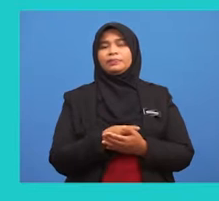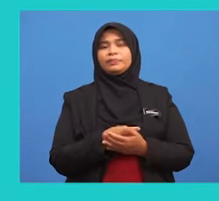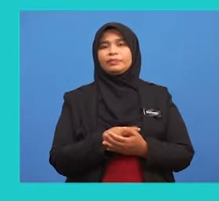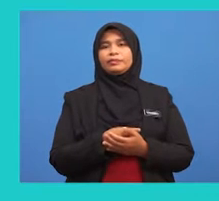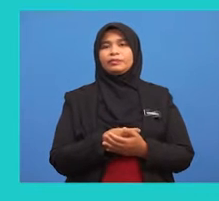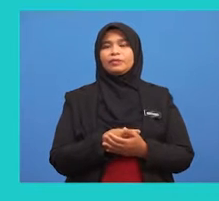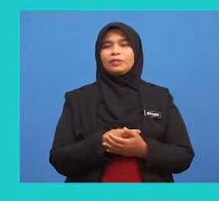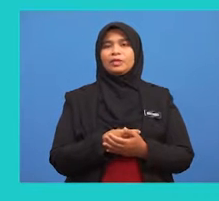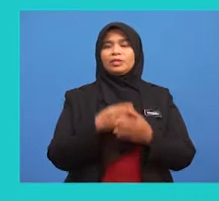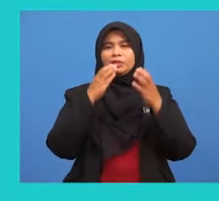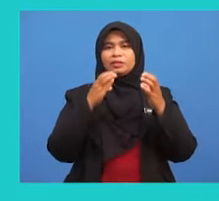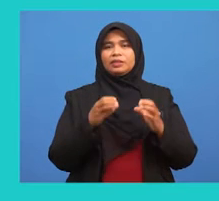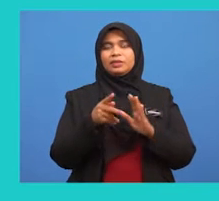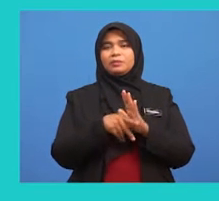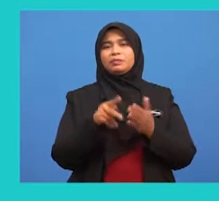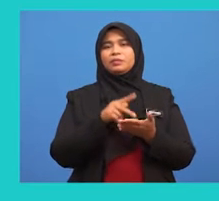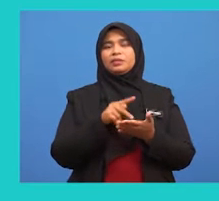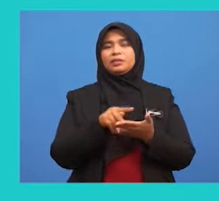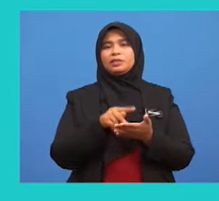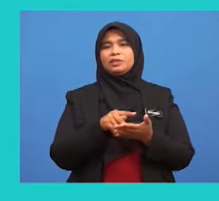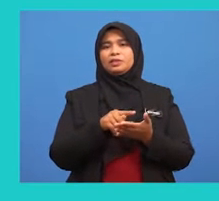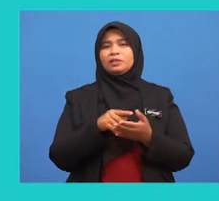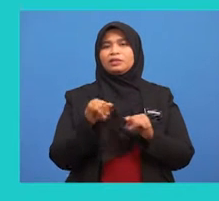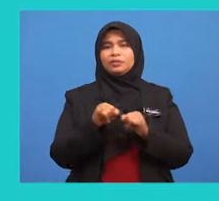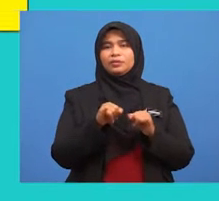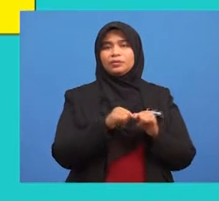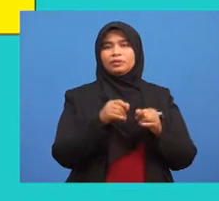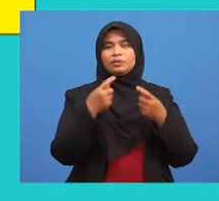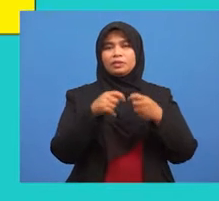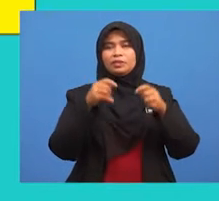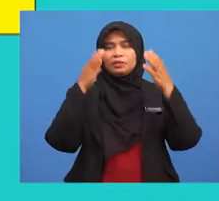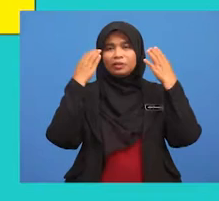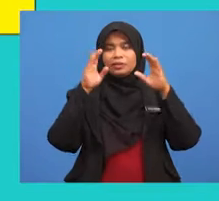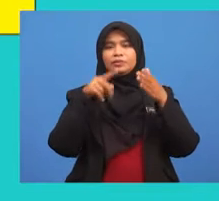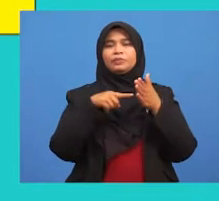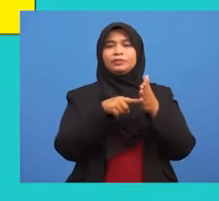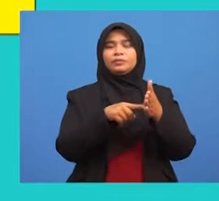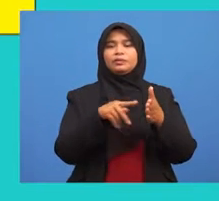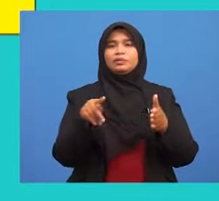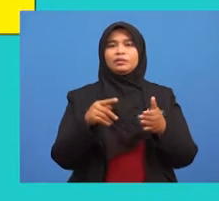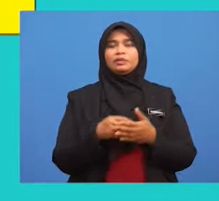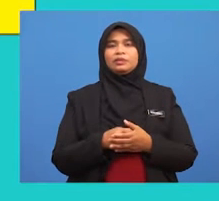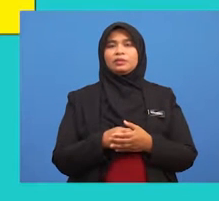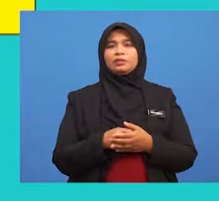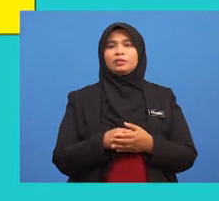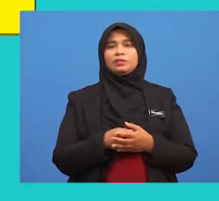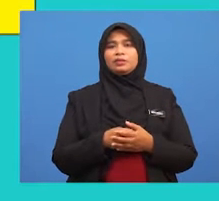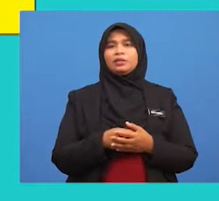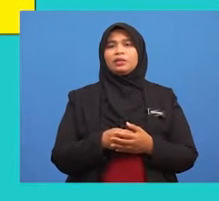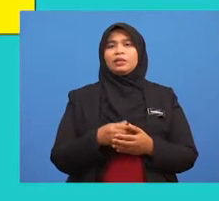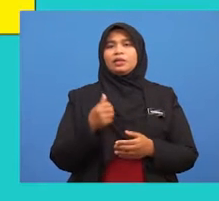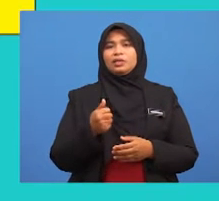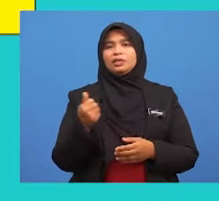RM5,200. Cara pengiraan juga telah cikgu tunjukkan dan jawapan bagi susut nilai